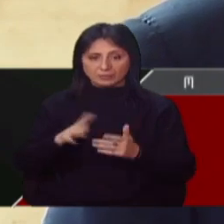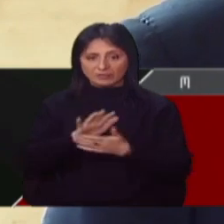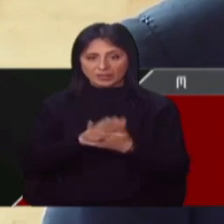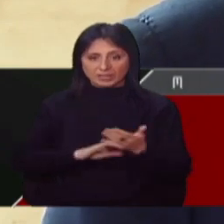შობას